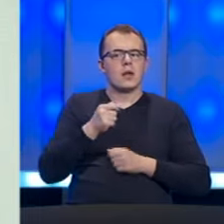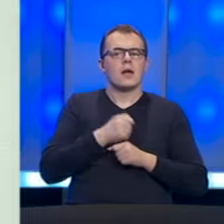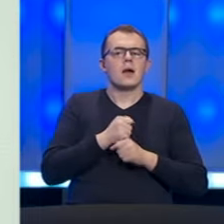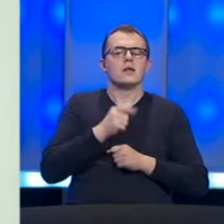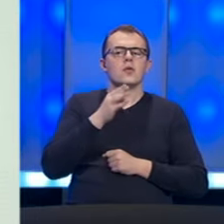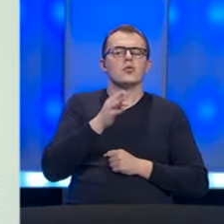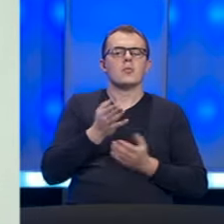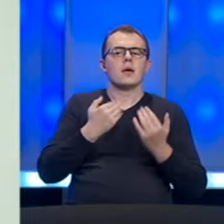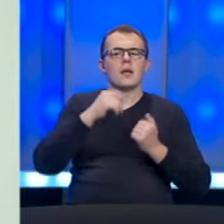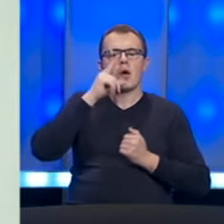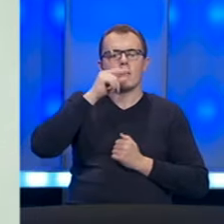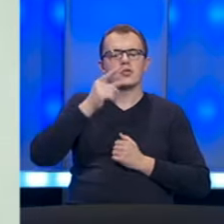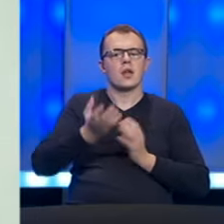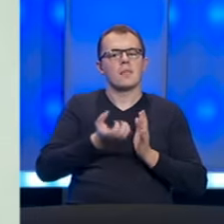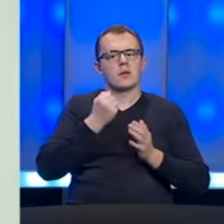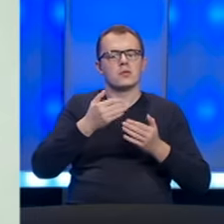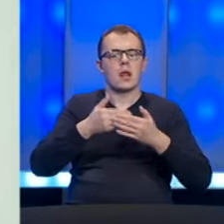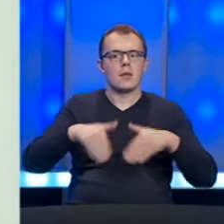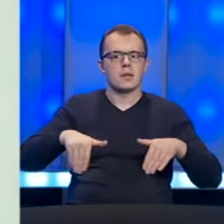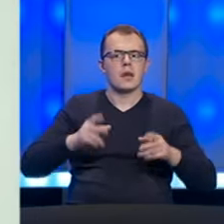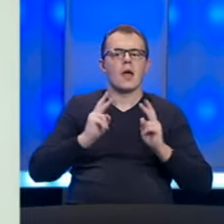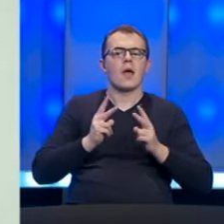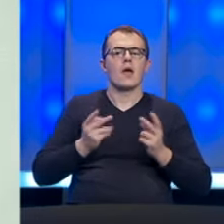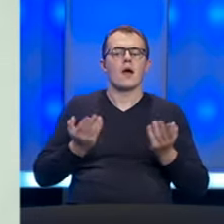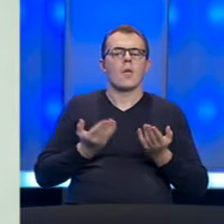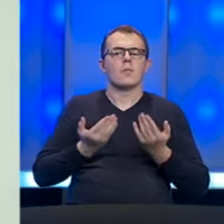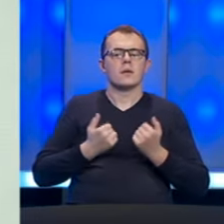se o tome da općina je preduzela mjere kako bi evo